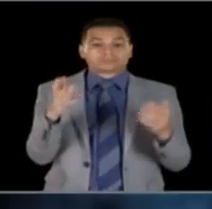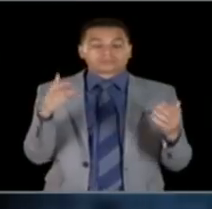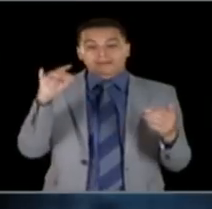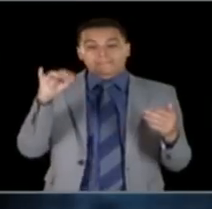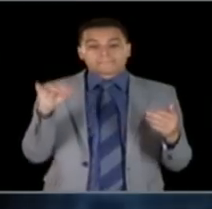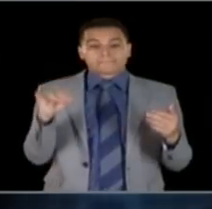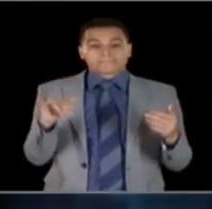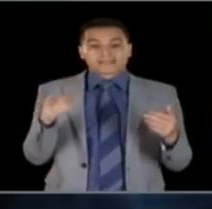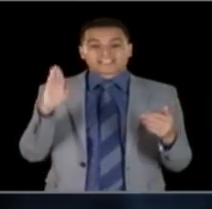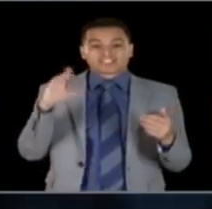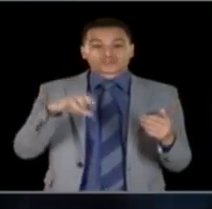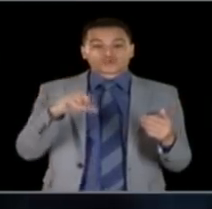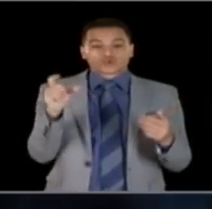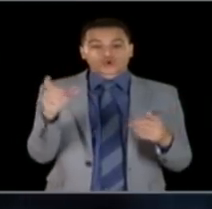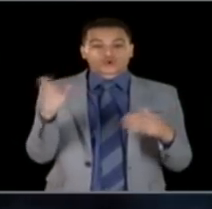دي ريم الكمالي.